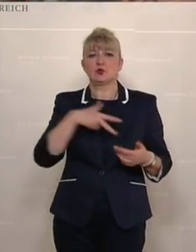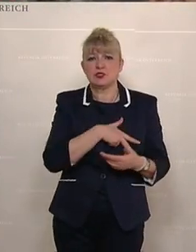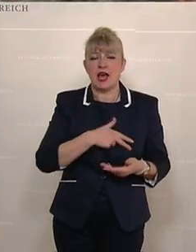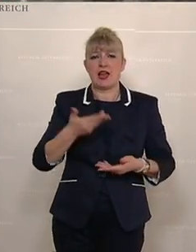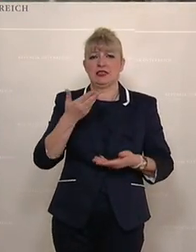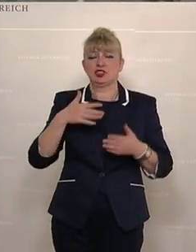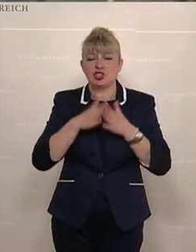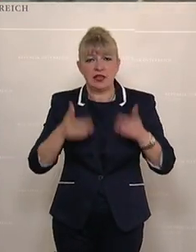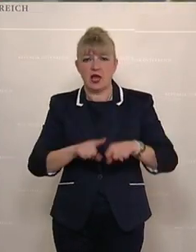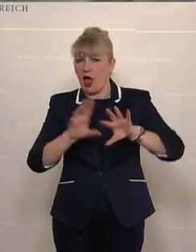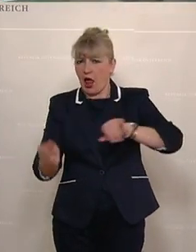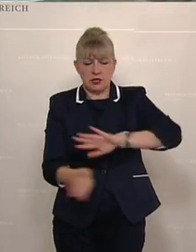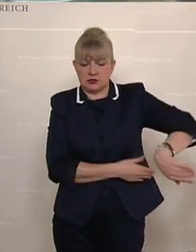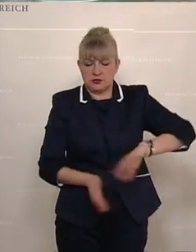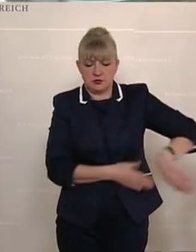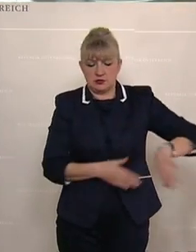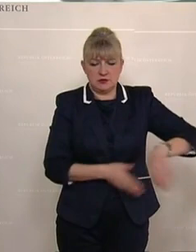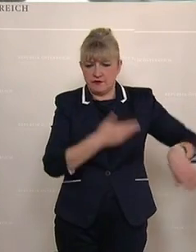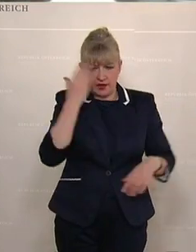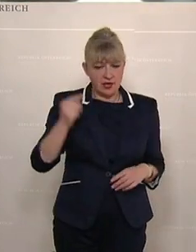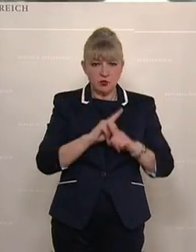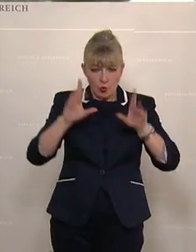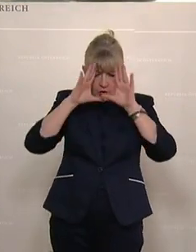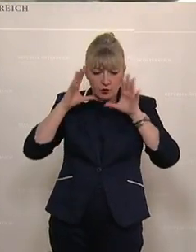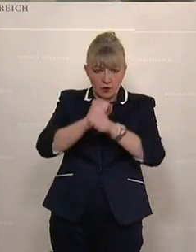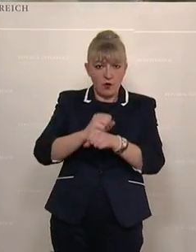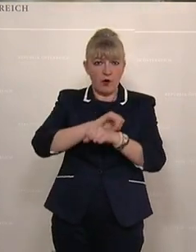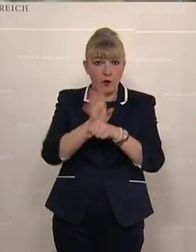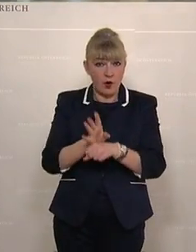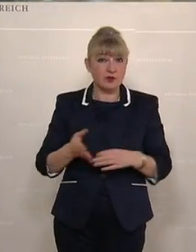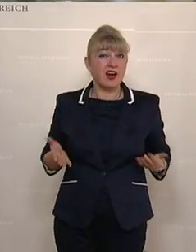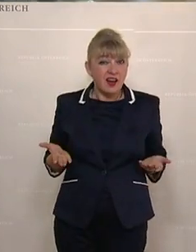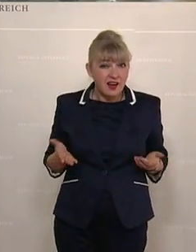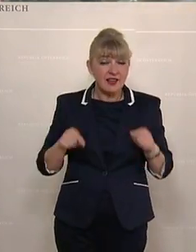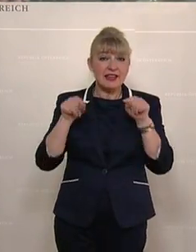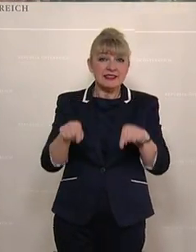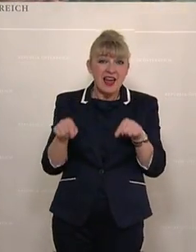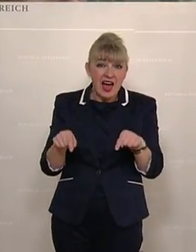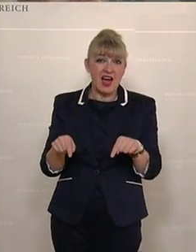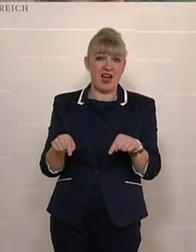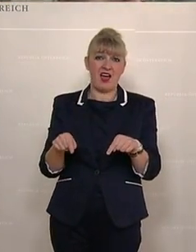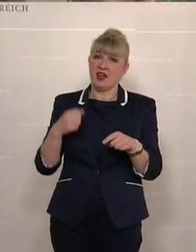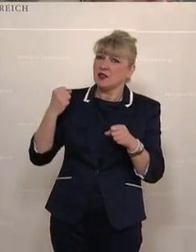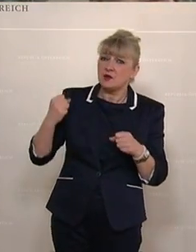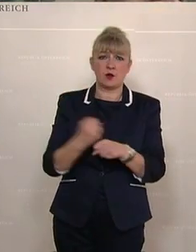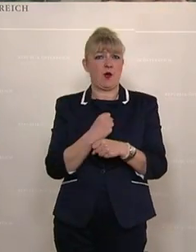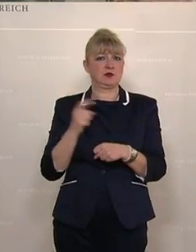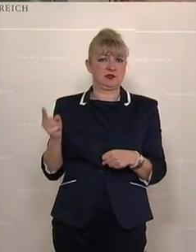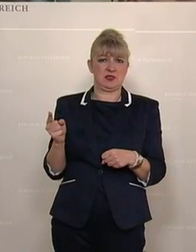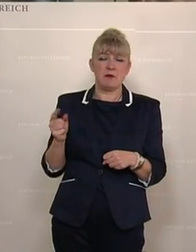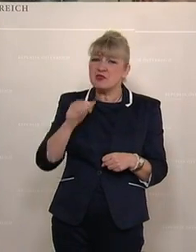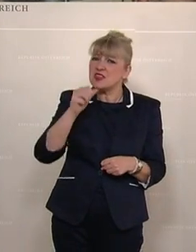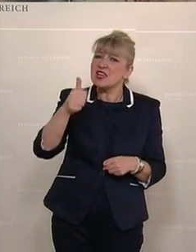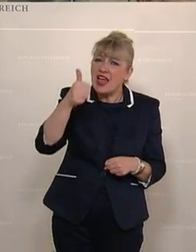Schäden, lassen Sie beiseite. Es gibt der alleinige Fokus Corona. Und selbst dabei haben Sie nur nicht